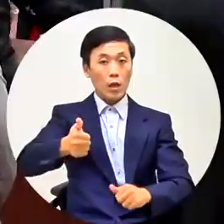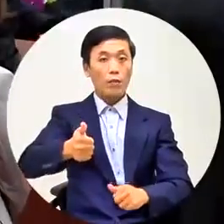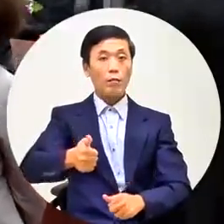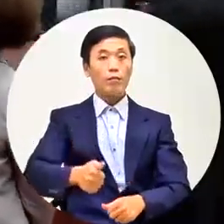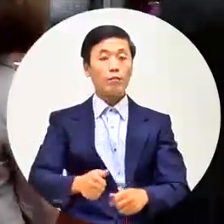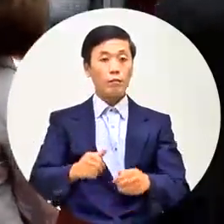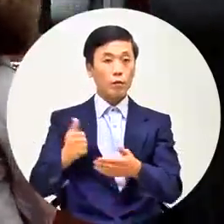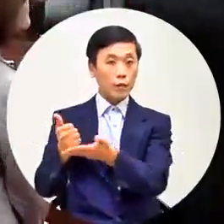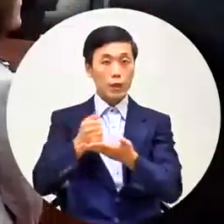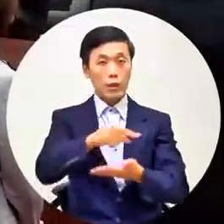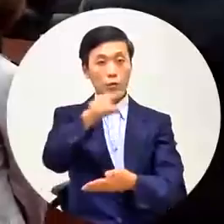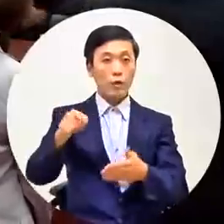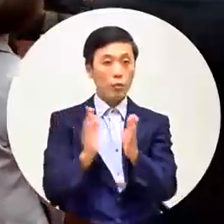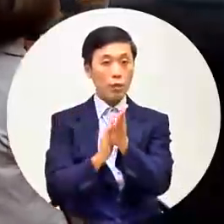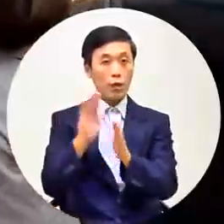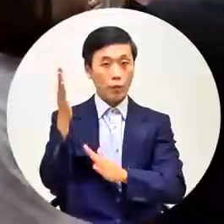贺。